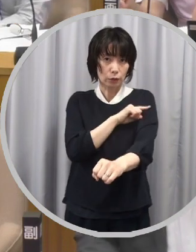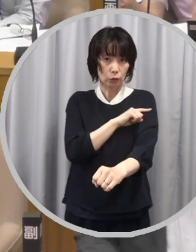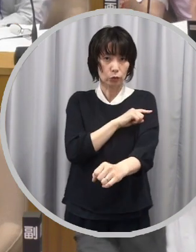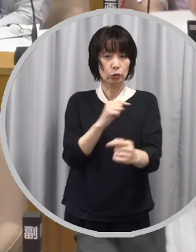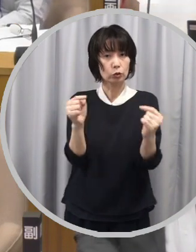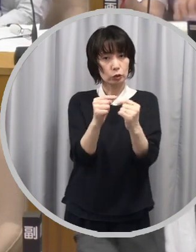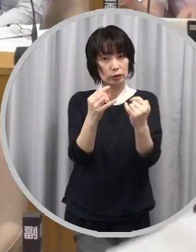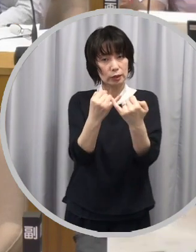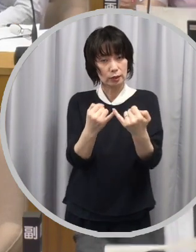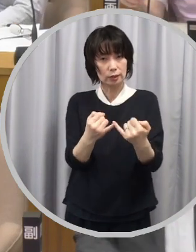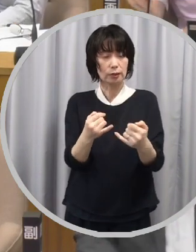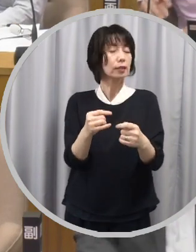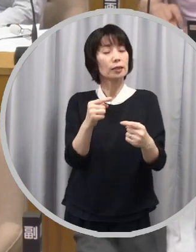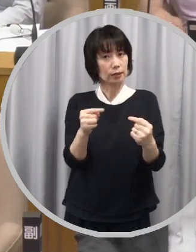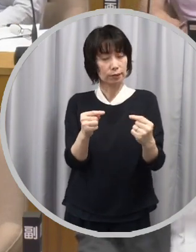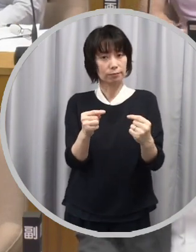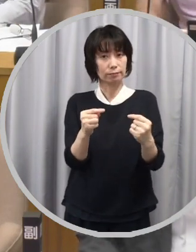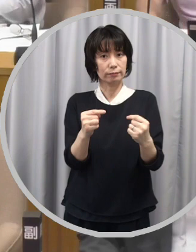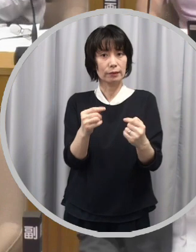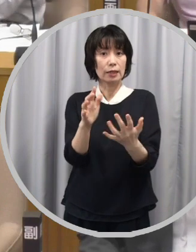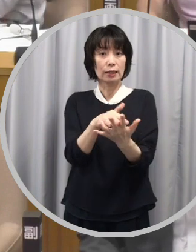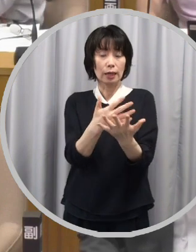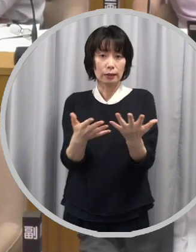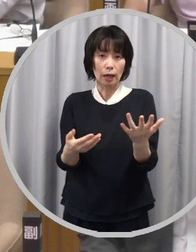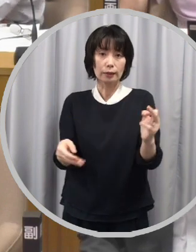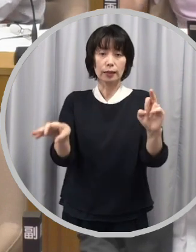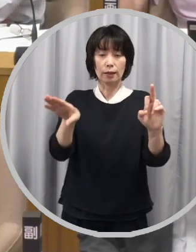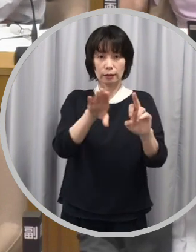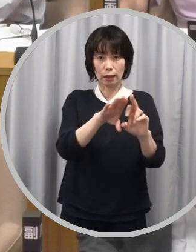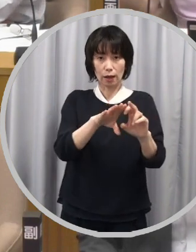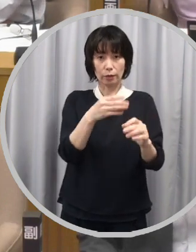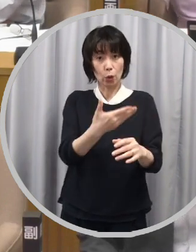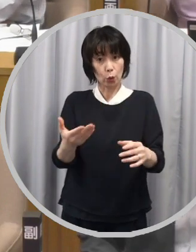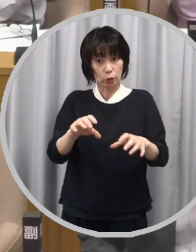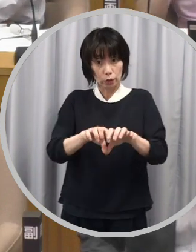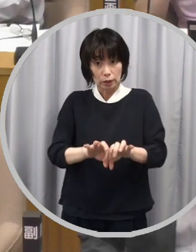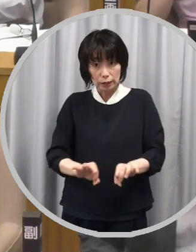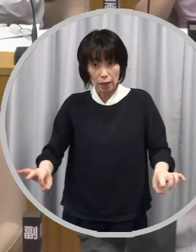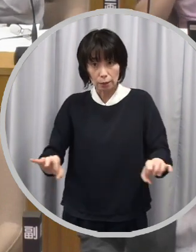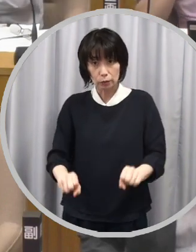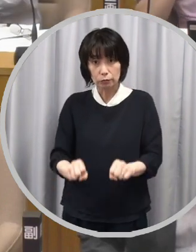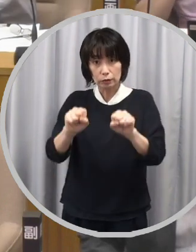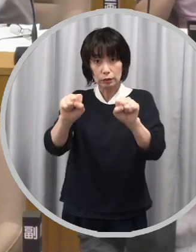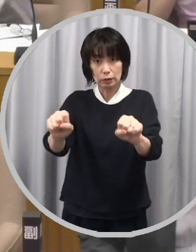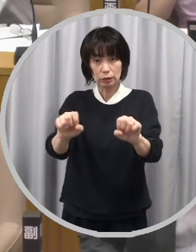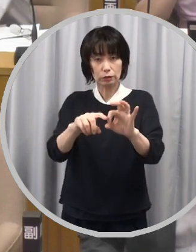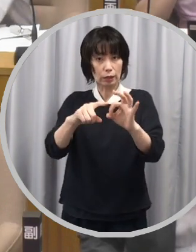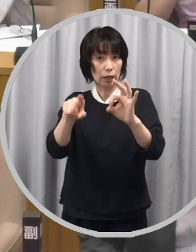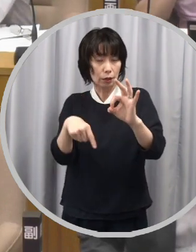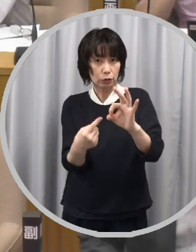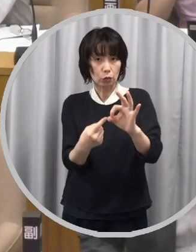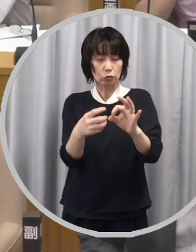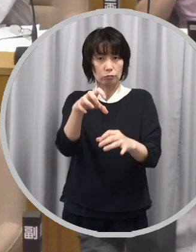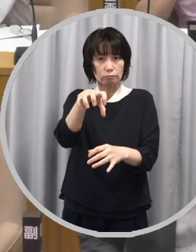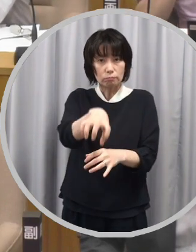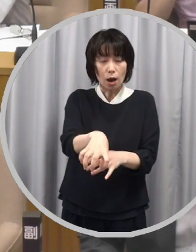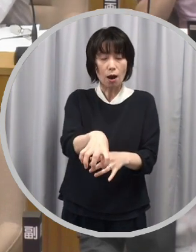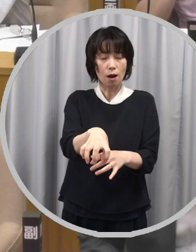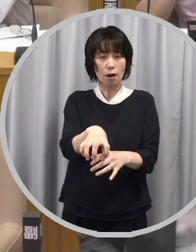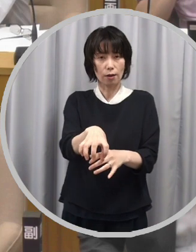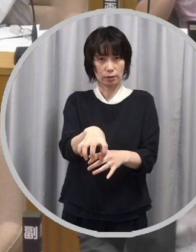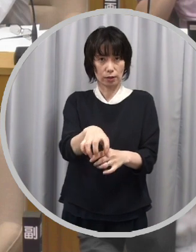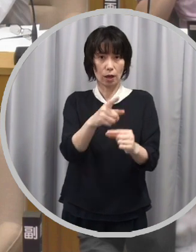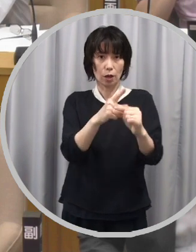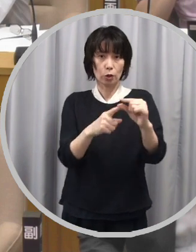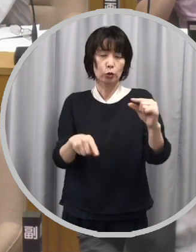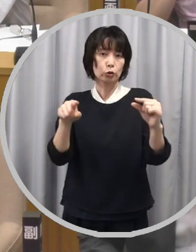強化、データセンターや国際海底ケーブル陸揚げ局の立地などを通じた中核拠